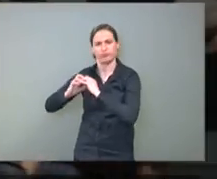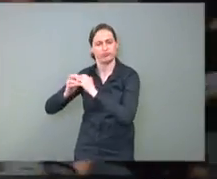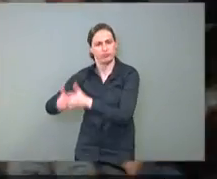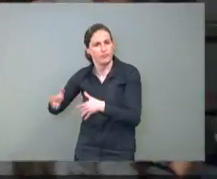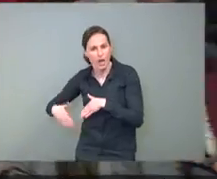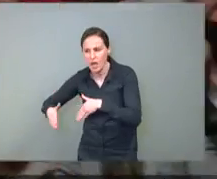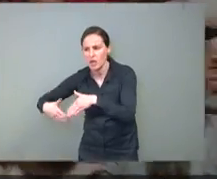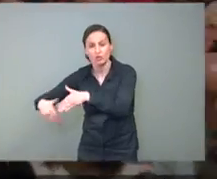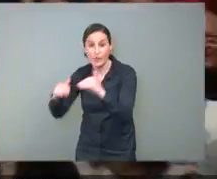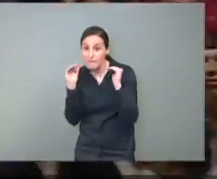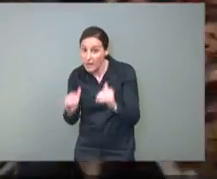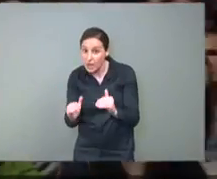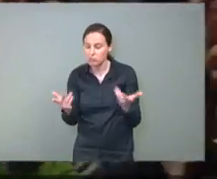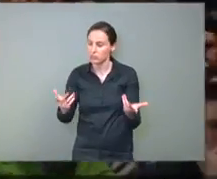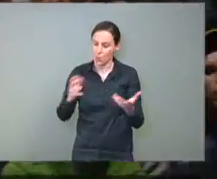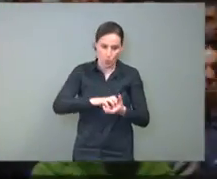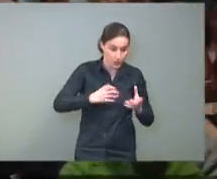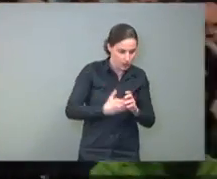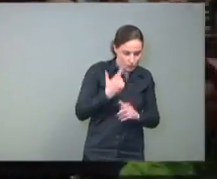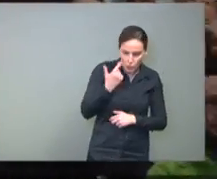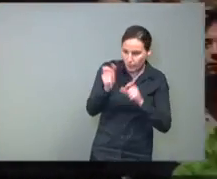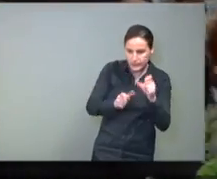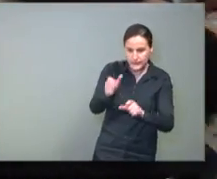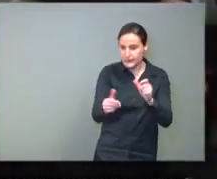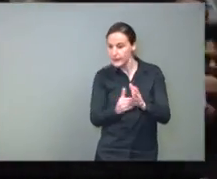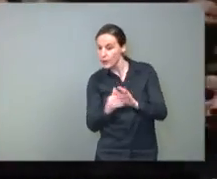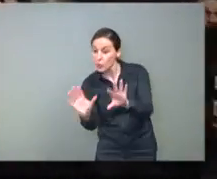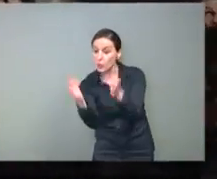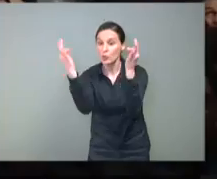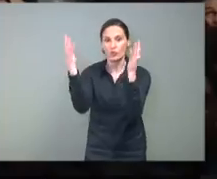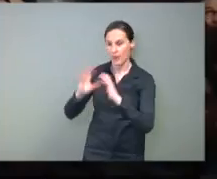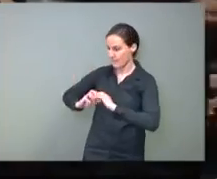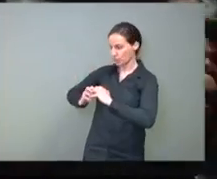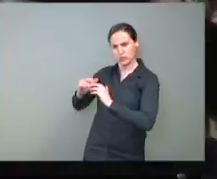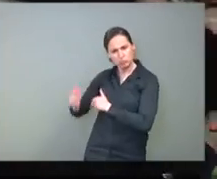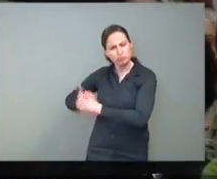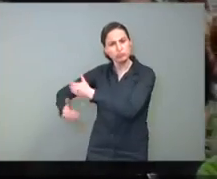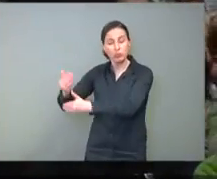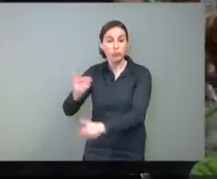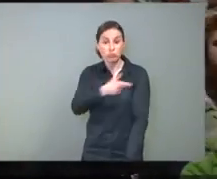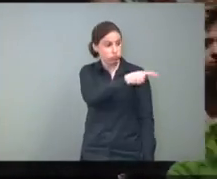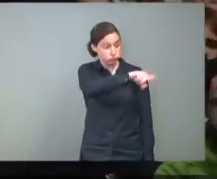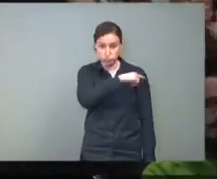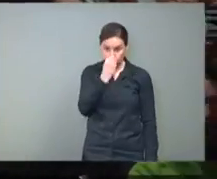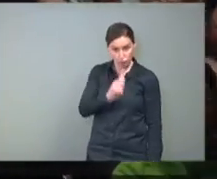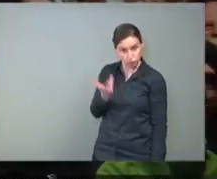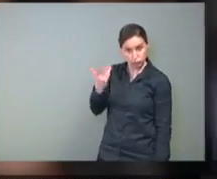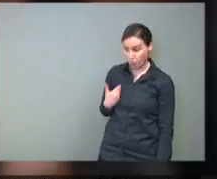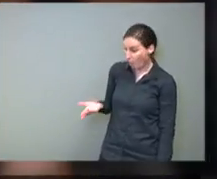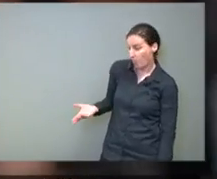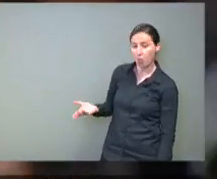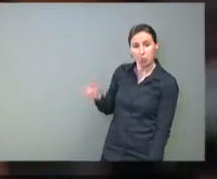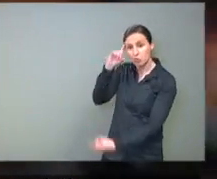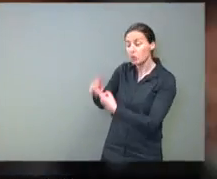retrouver les gens capables de faire tourner toutes ces machines, ils s'en fichent, ce n'est pas leur sujet. Ils s'en vont, aujourd'hui ils sont ici, demain ils sont en